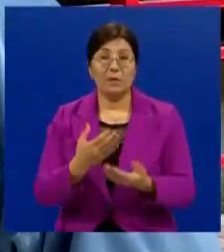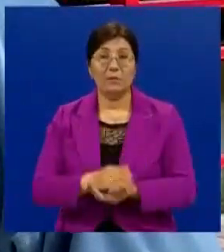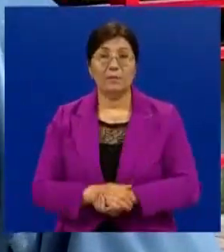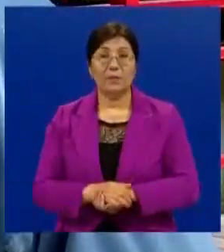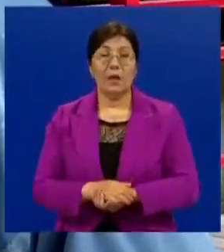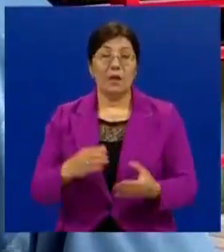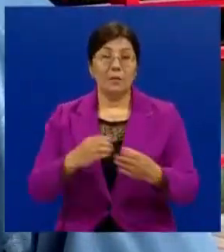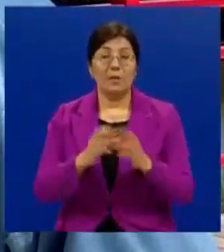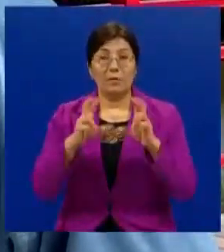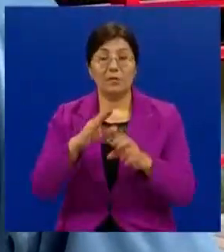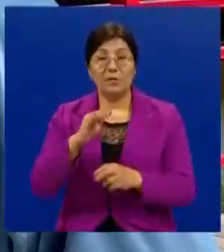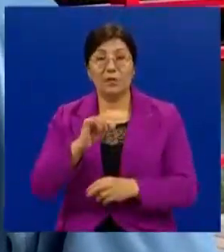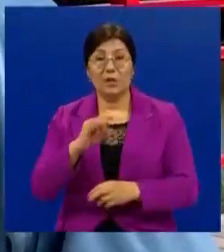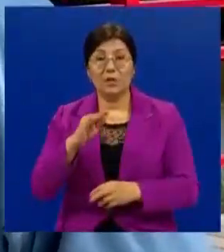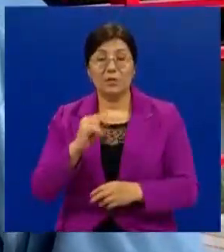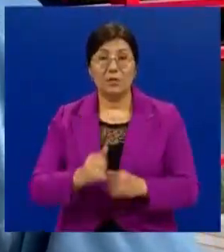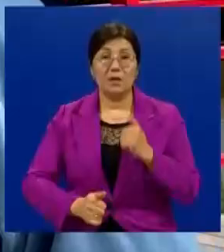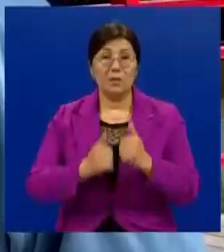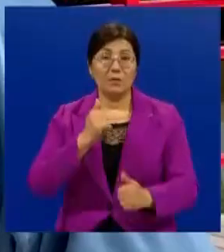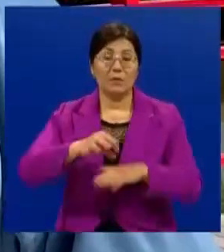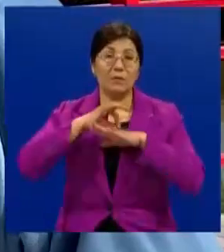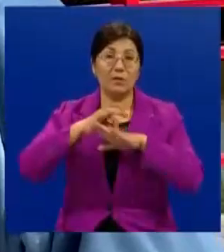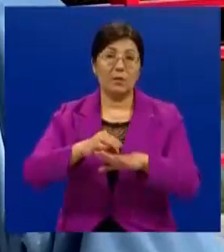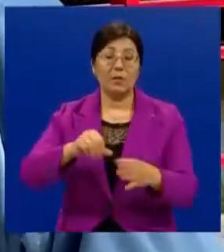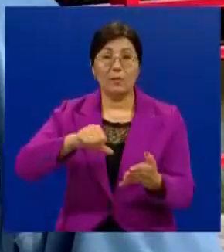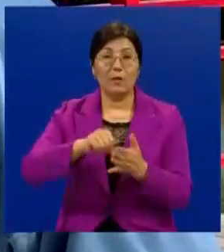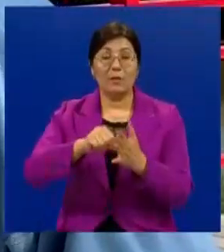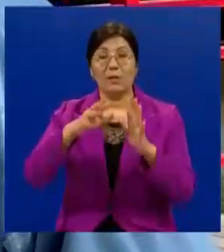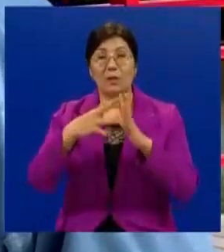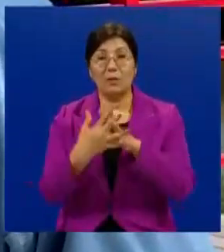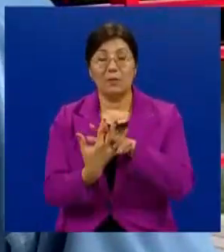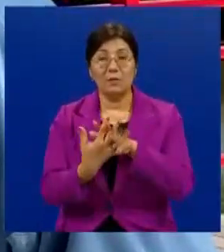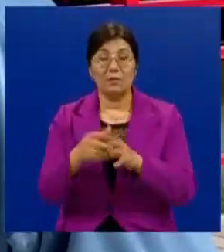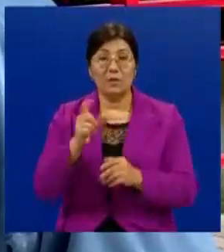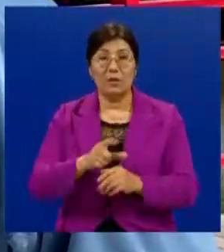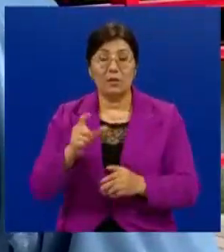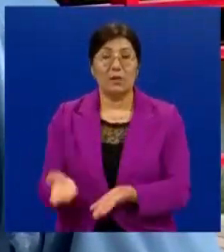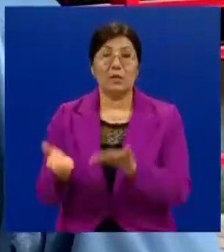«Жерши». Мы организуем большие областные фестивали, привлекаем сельчан к участию. К